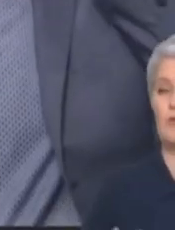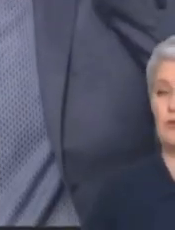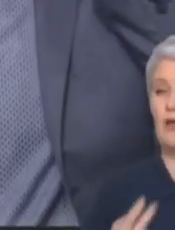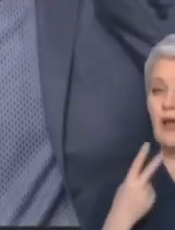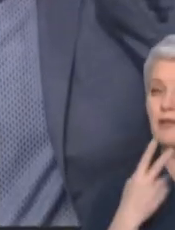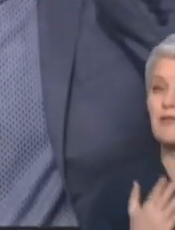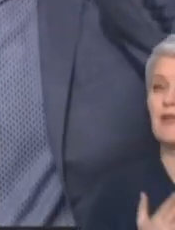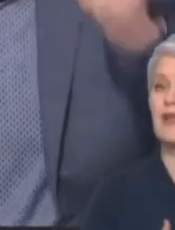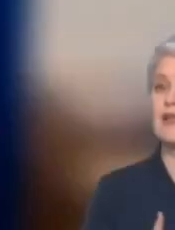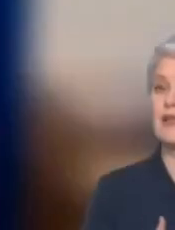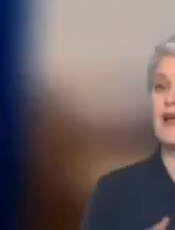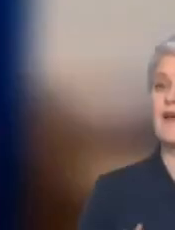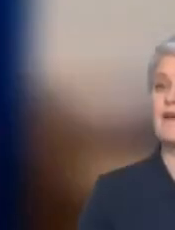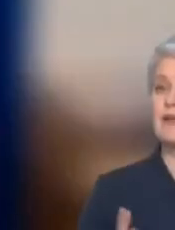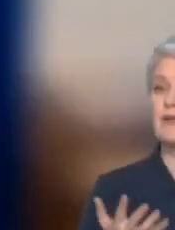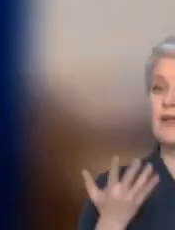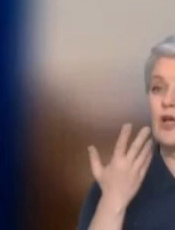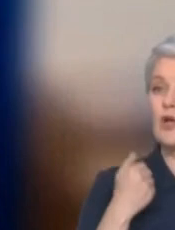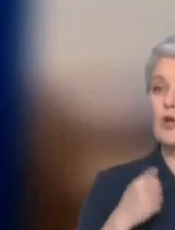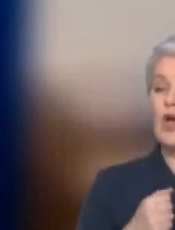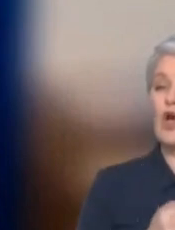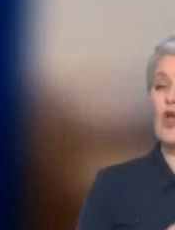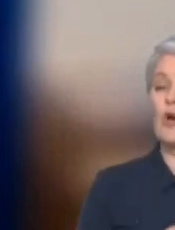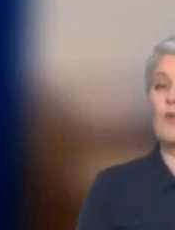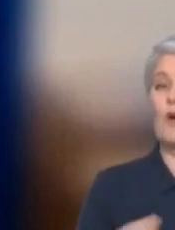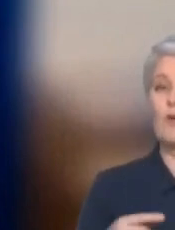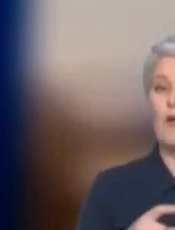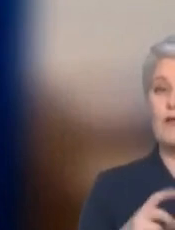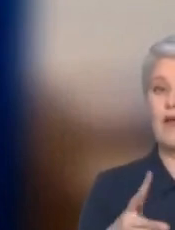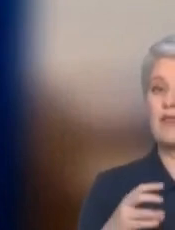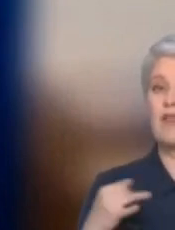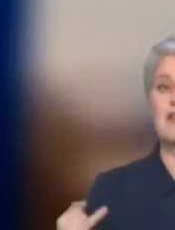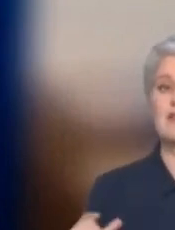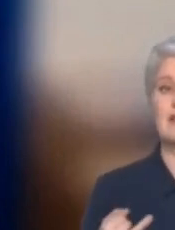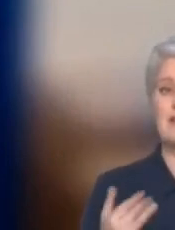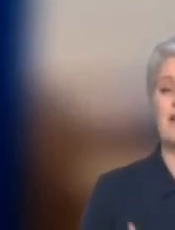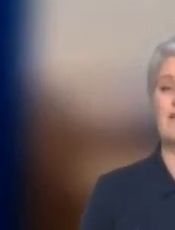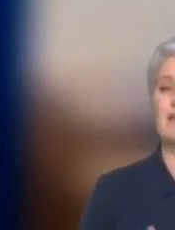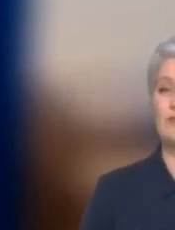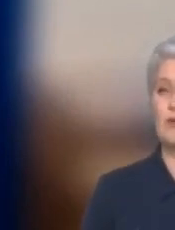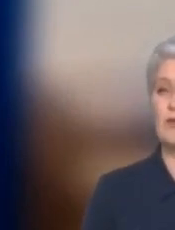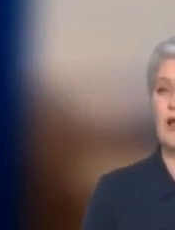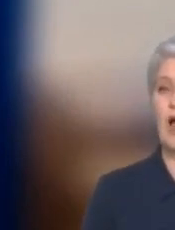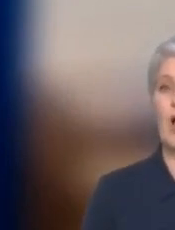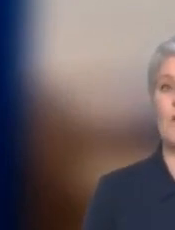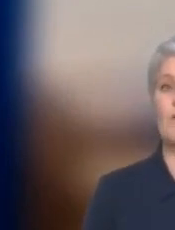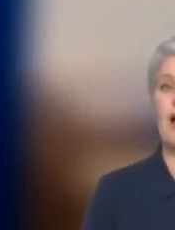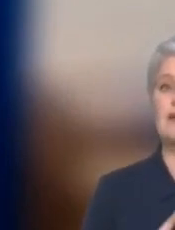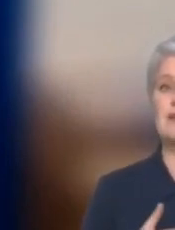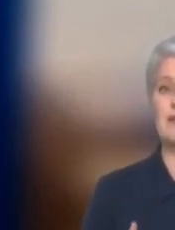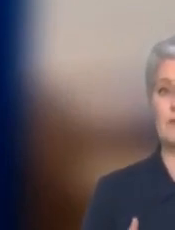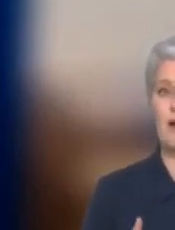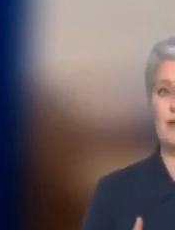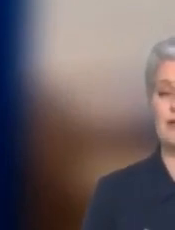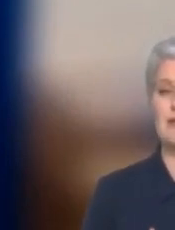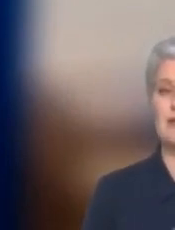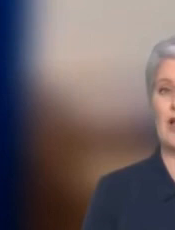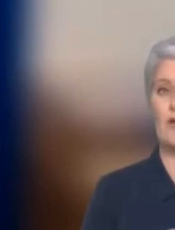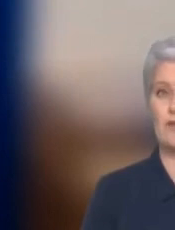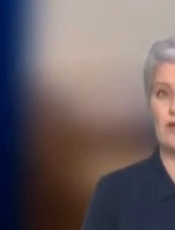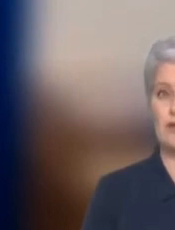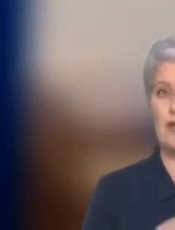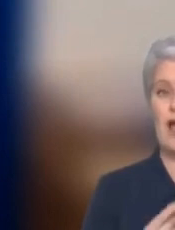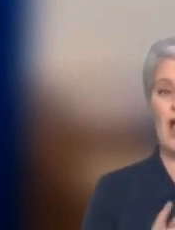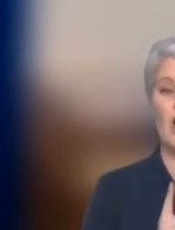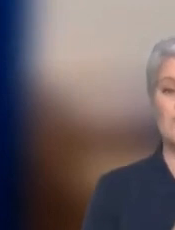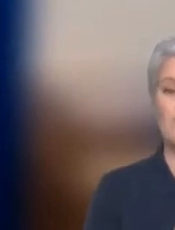дивіться, є знову ж такі випадки, коли роботодавець не зацікавлений сплачувати максимальний страховий внесок. І якісь